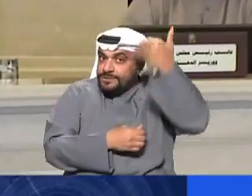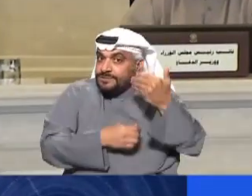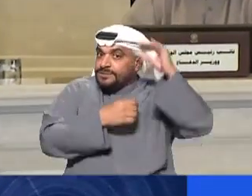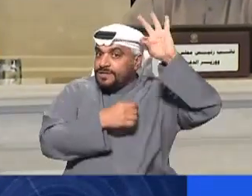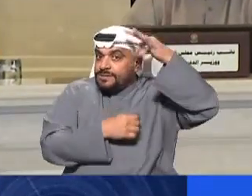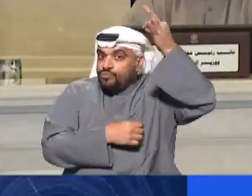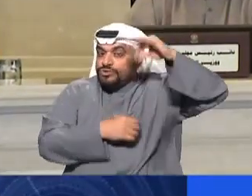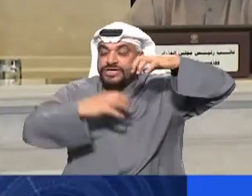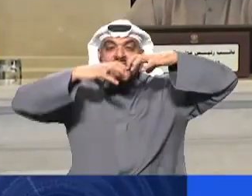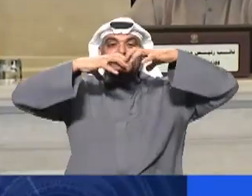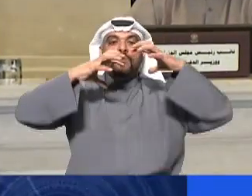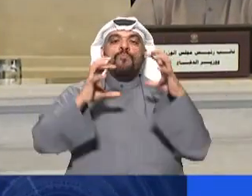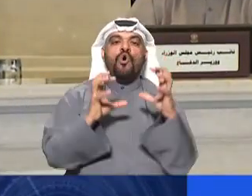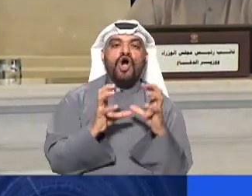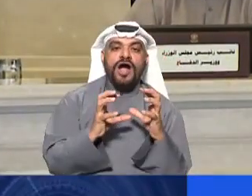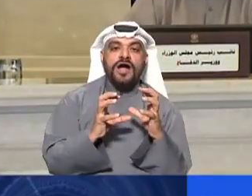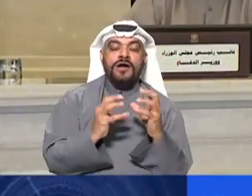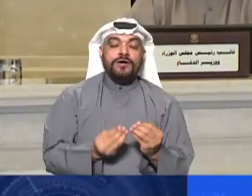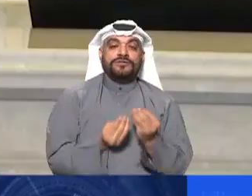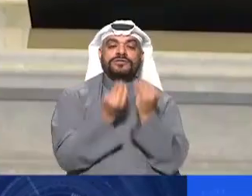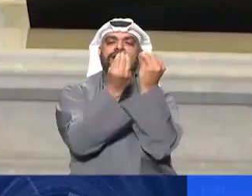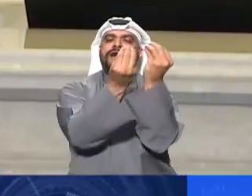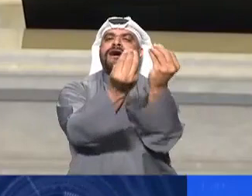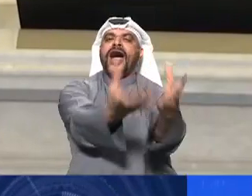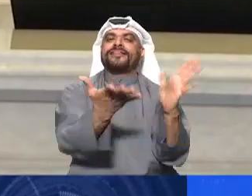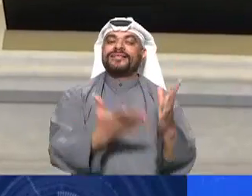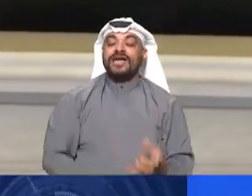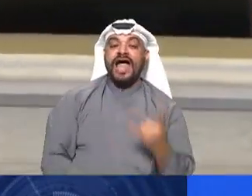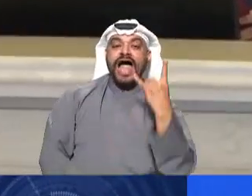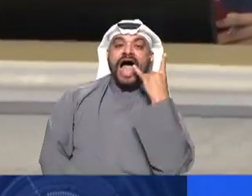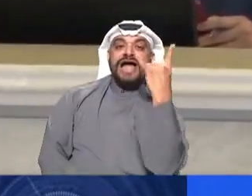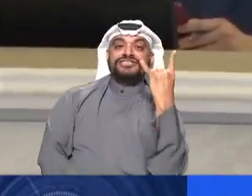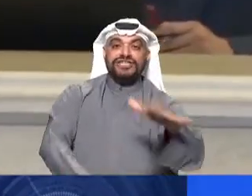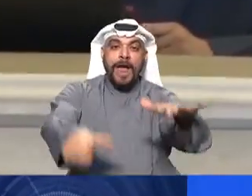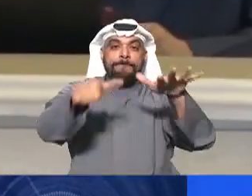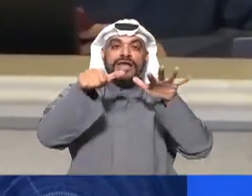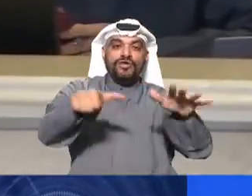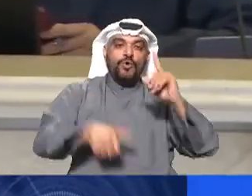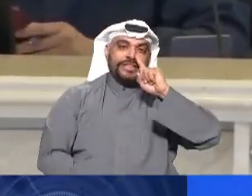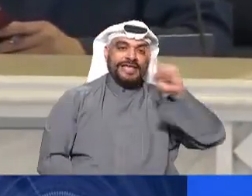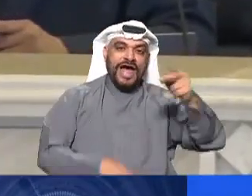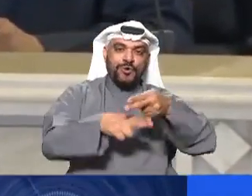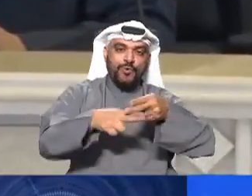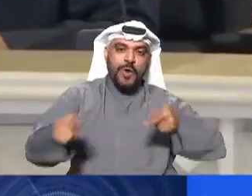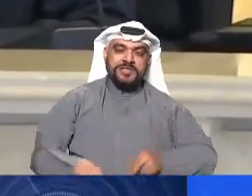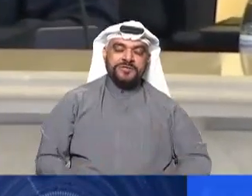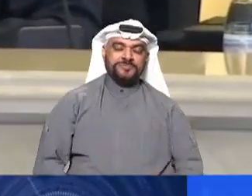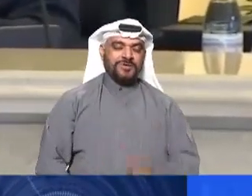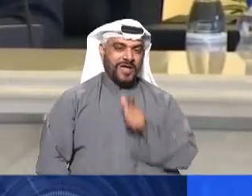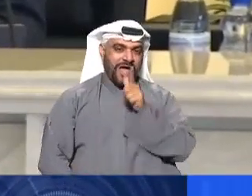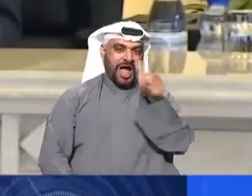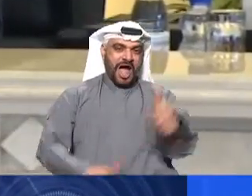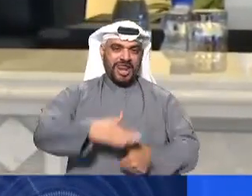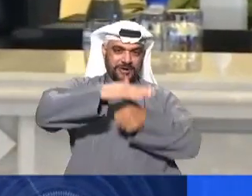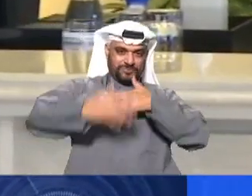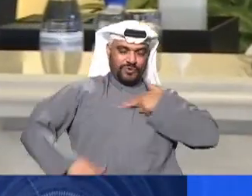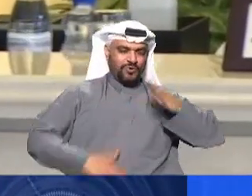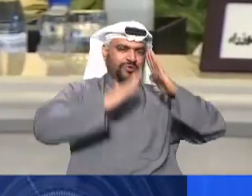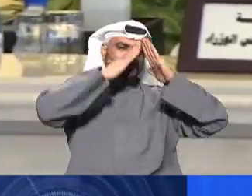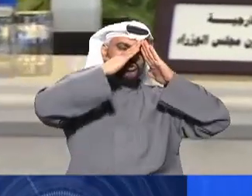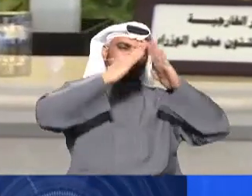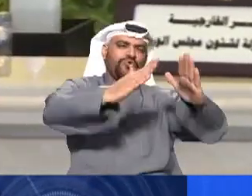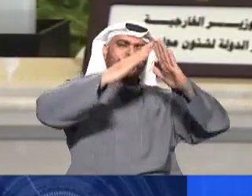الصباح الجديد بقيمة 10 ملايين دينار كويتي. وقد عبر مجلس الوزراء عن شكره وتقديره لهذه